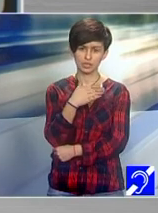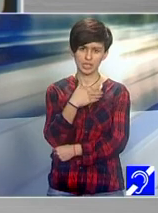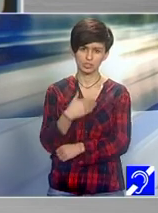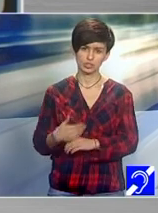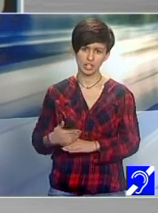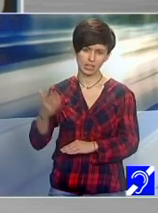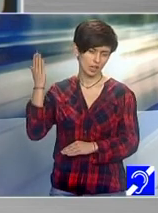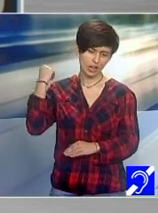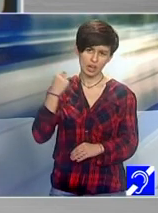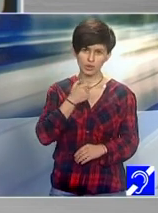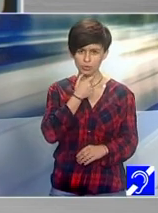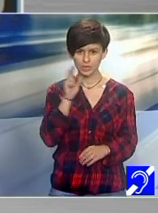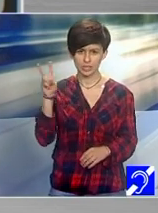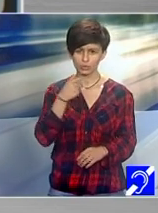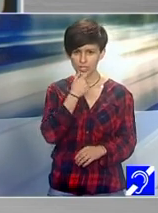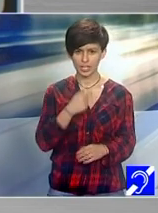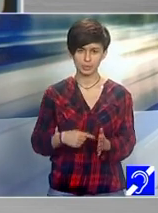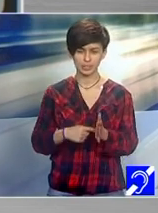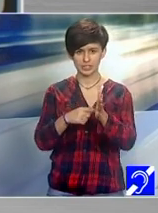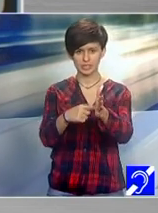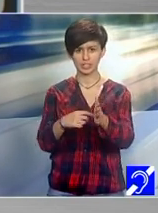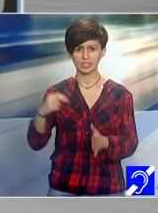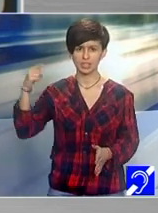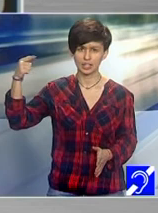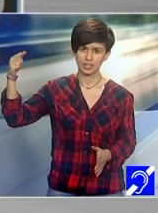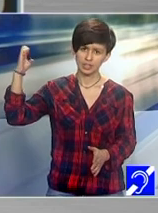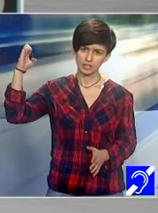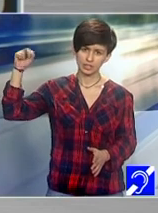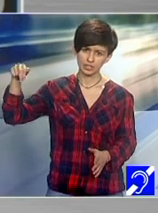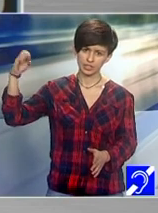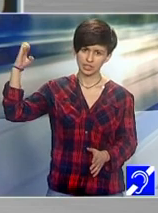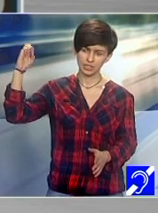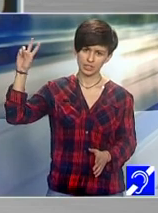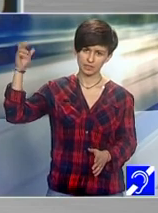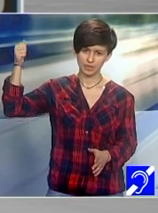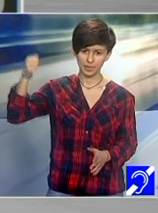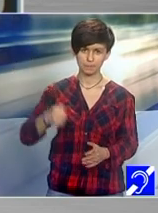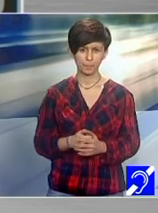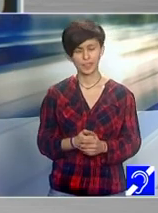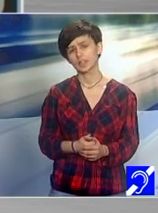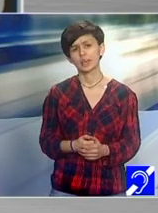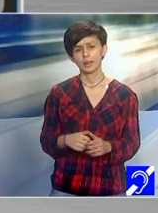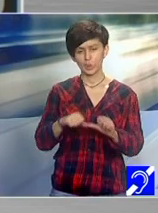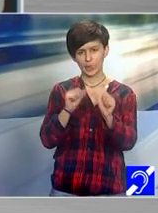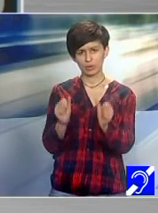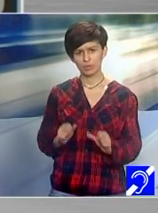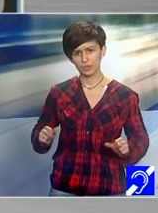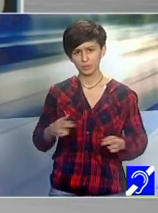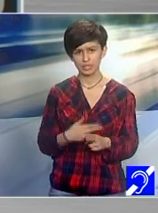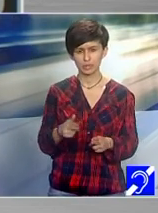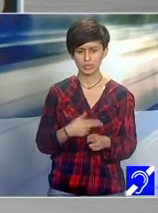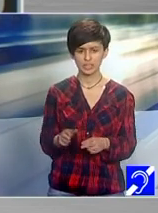prezentată la Geneva. Era o nouă formulă de curățare a documentelor vechi.